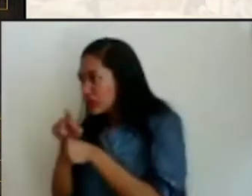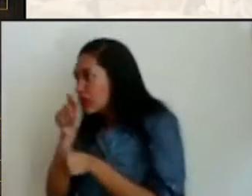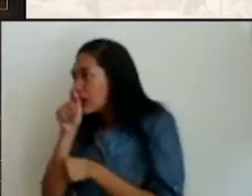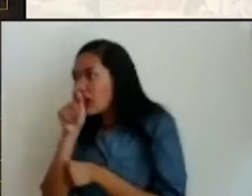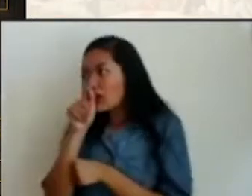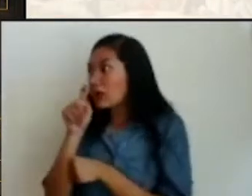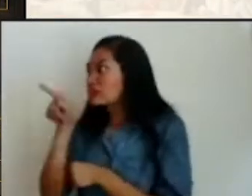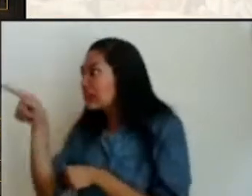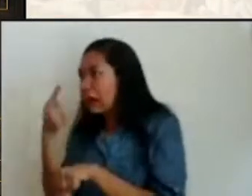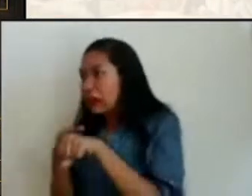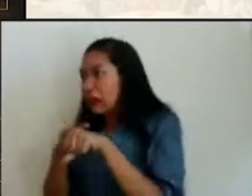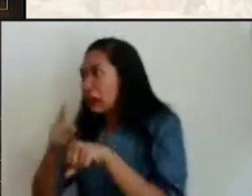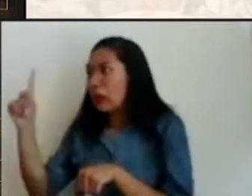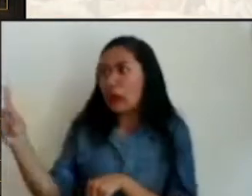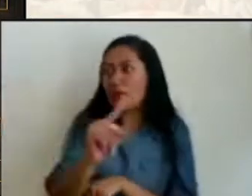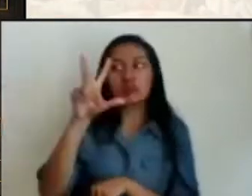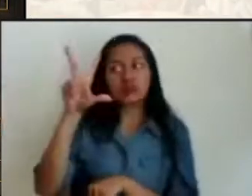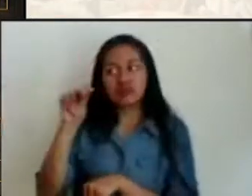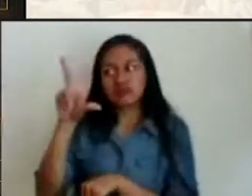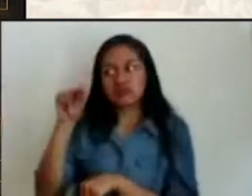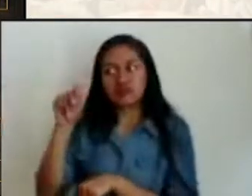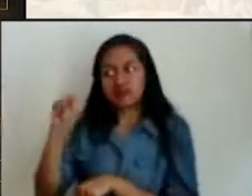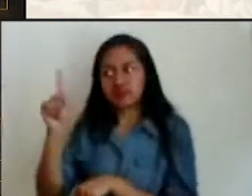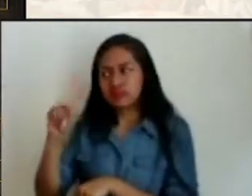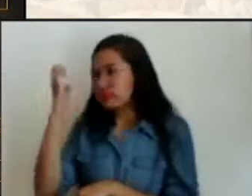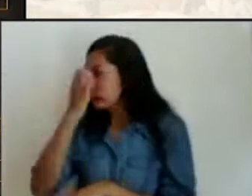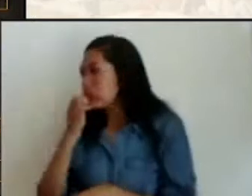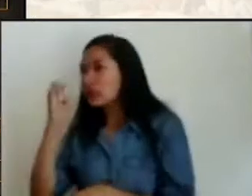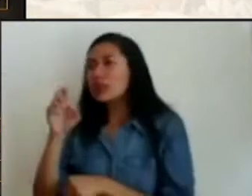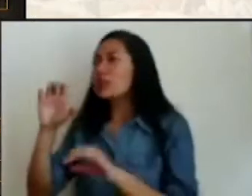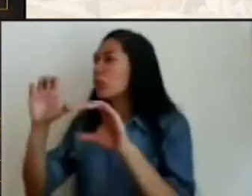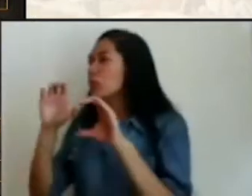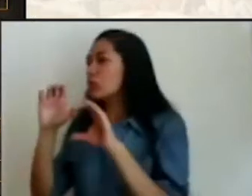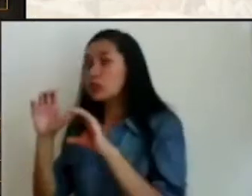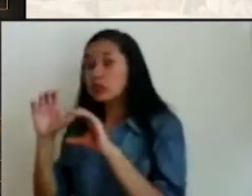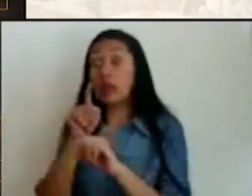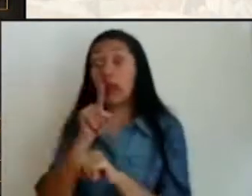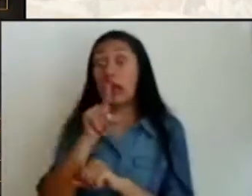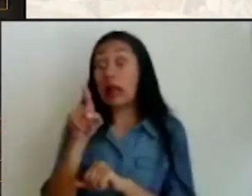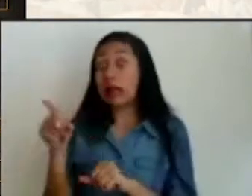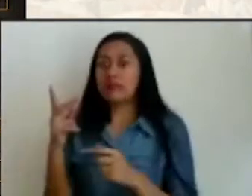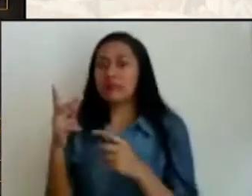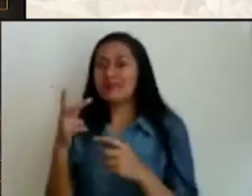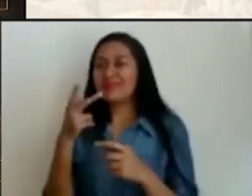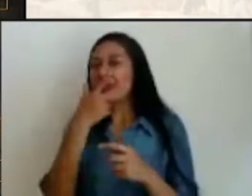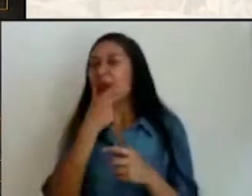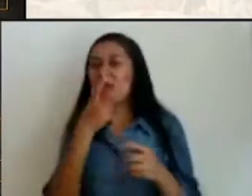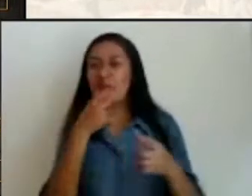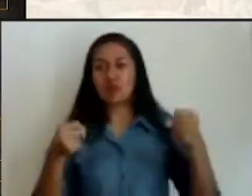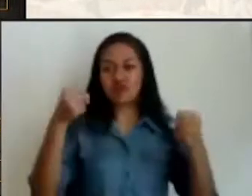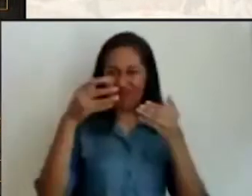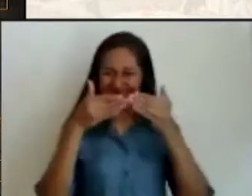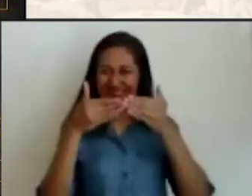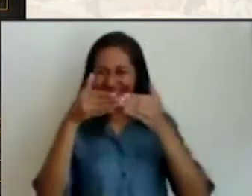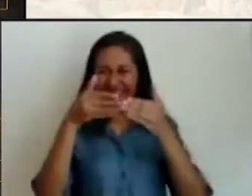filtre de los que están separados, y se separa a los marineros infectados